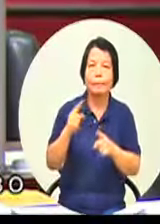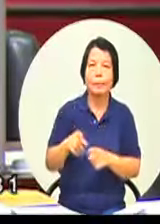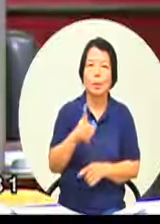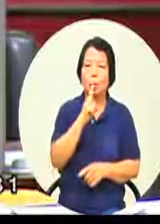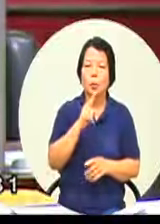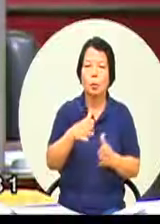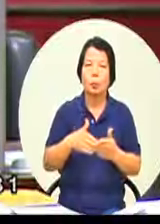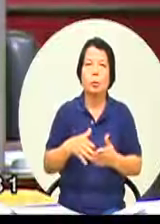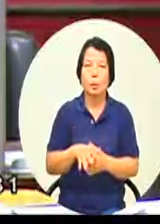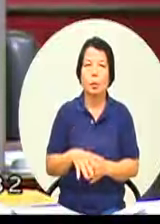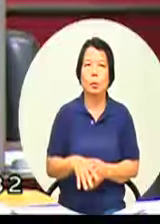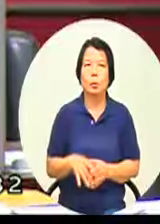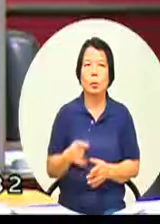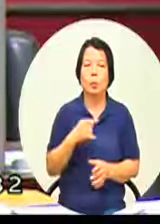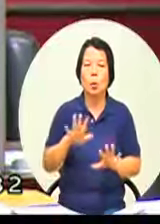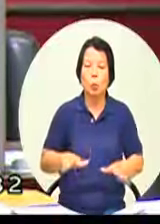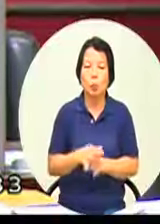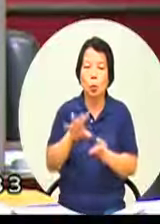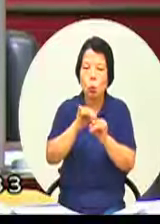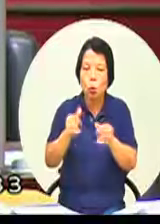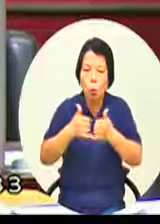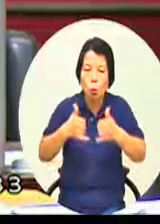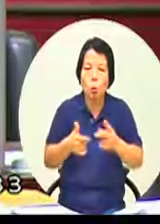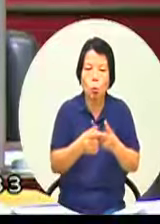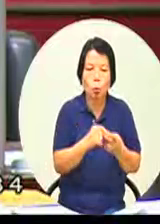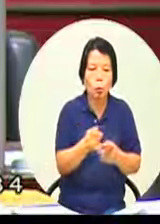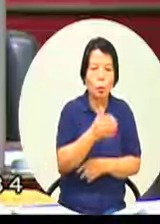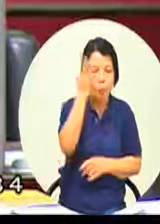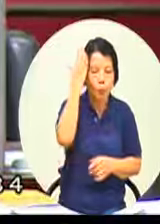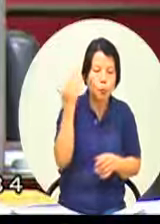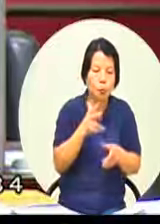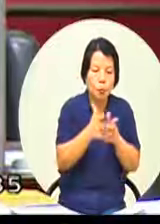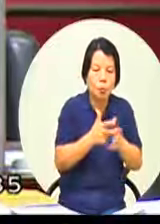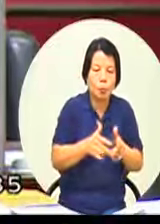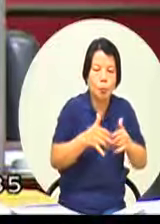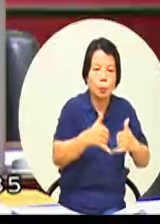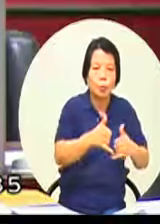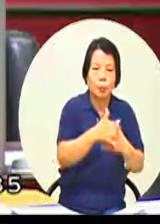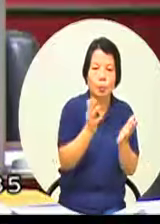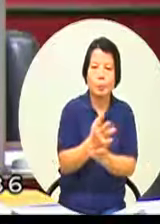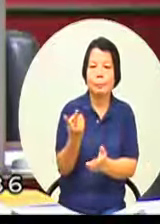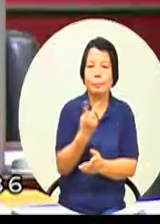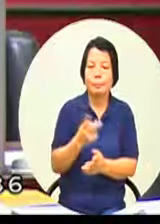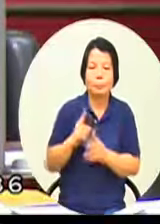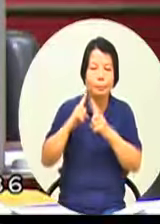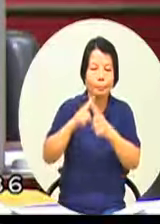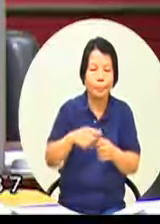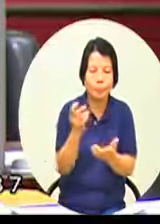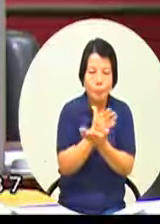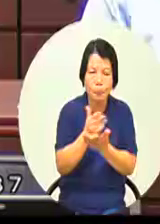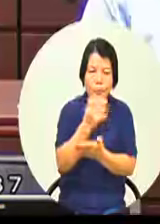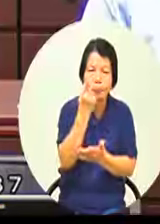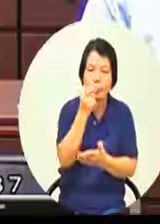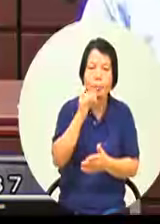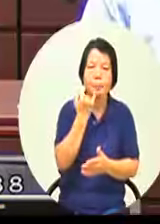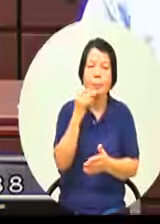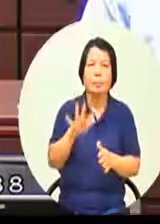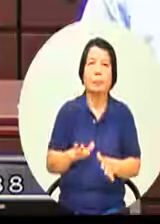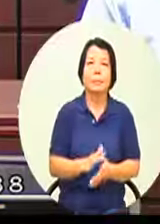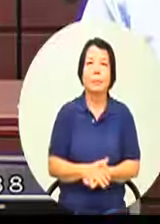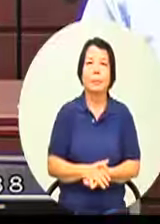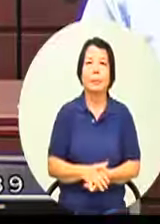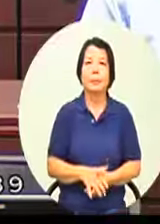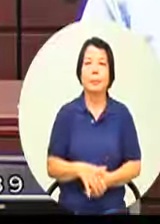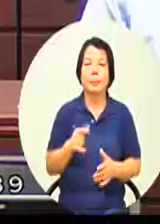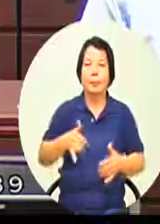是土路，我说是柏油路，我们能不能两个一起去会刊？局长请答复一下。 让答复。 谢谢主席，谢谢你。